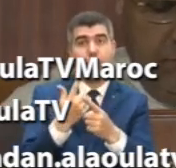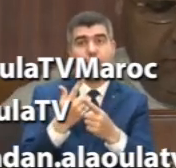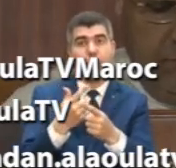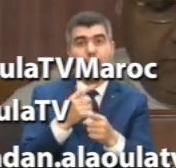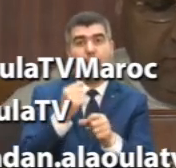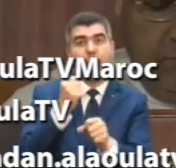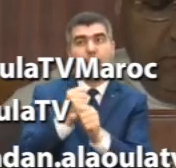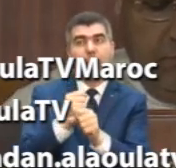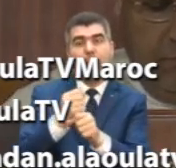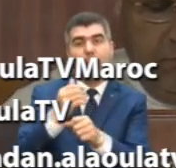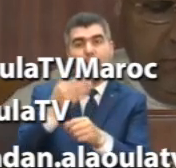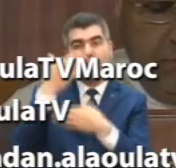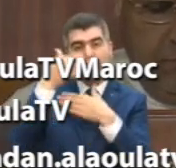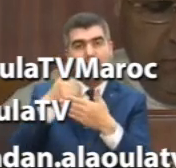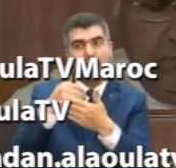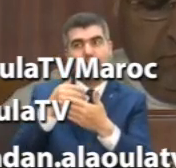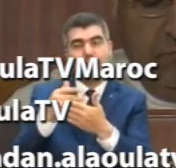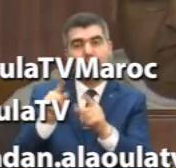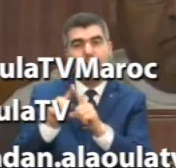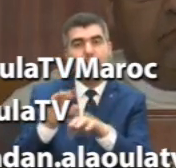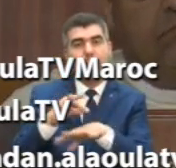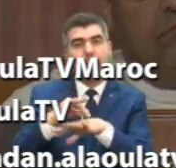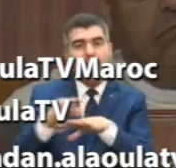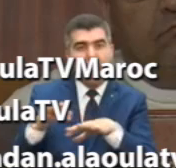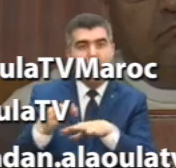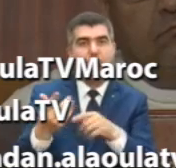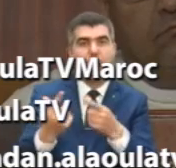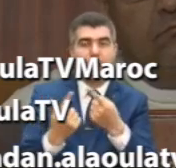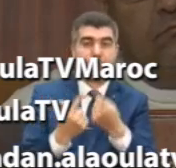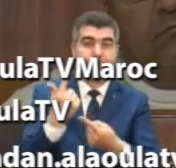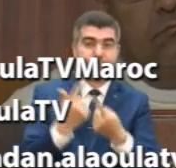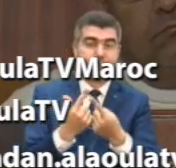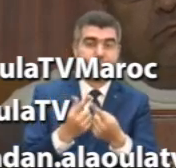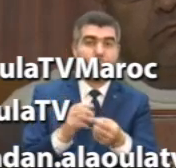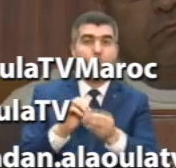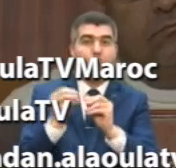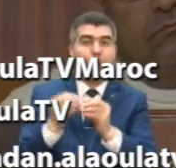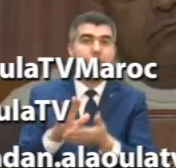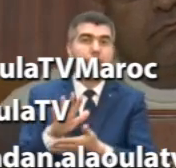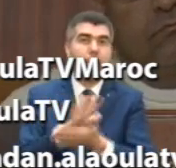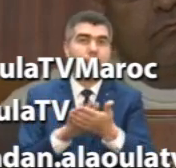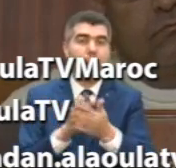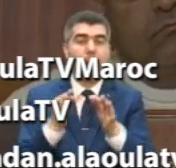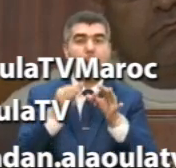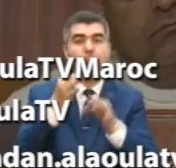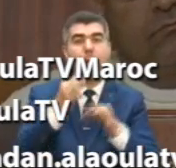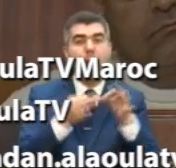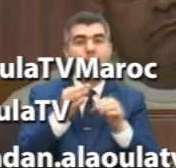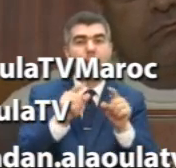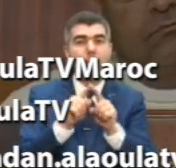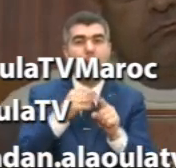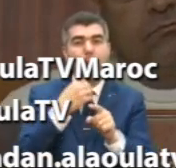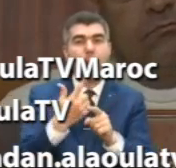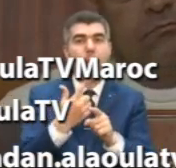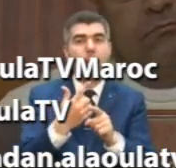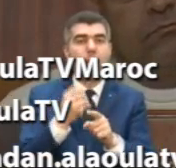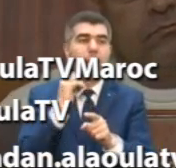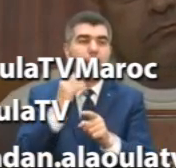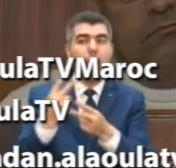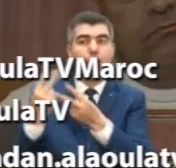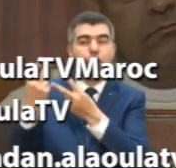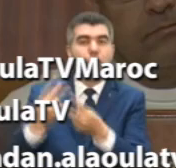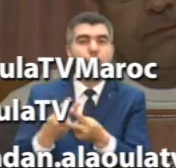كبير. موضوع الطلاق والتطليق السيد الوزير لا تأخذ المحكمة بالوكالة ولا بنظام